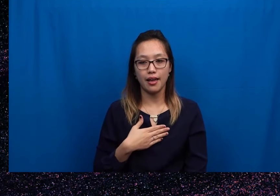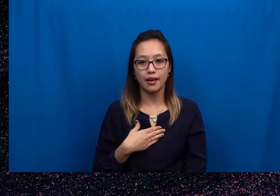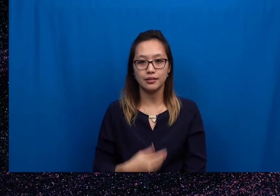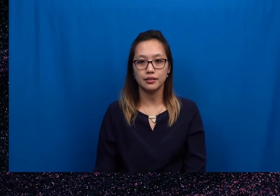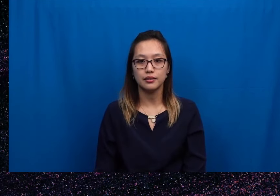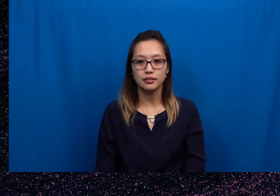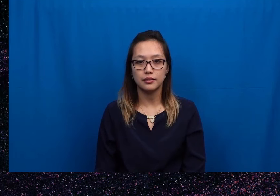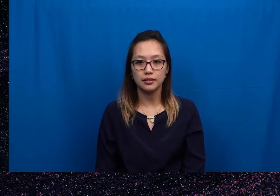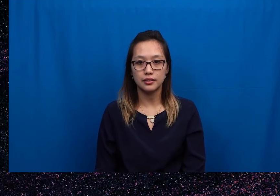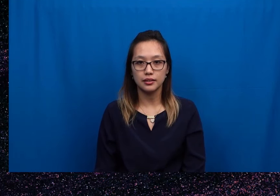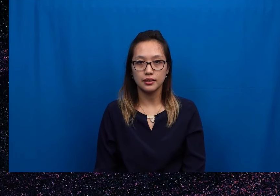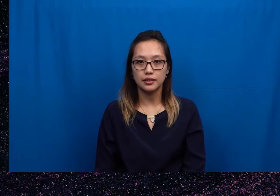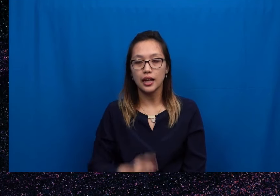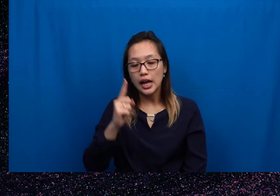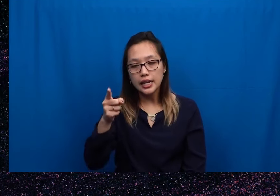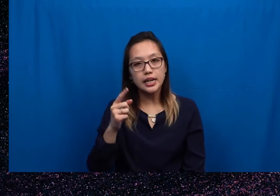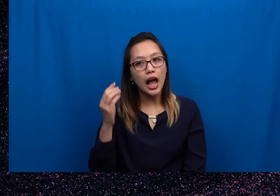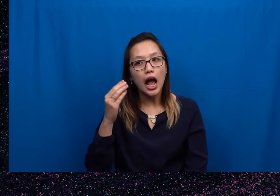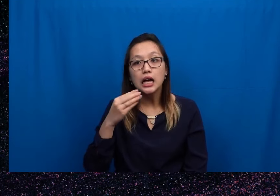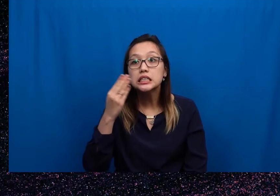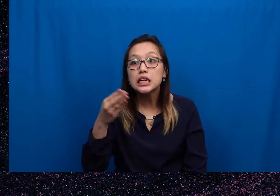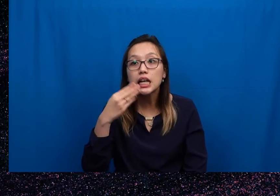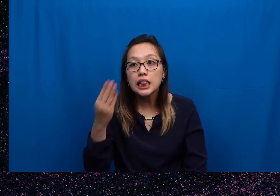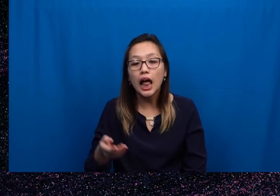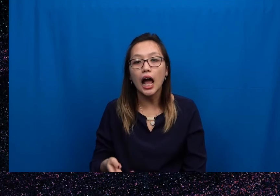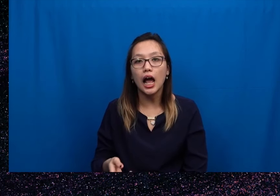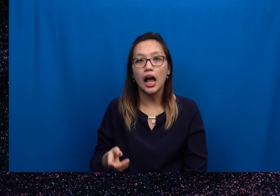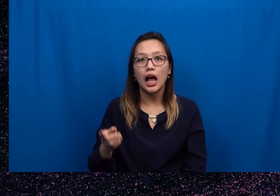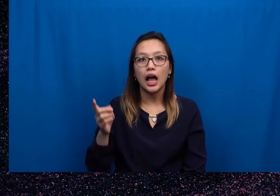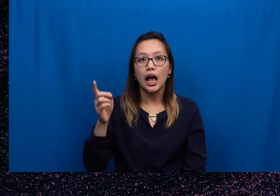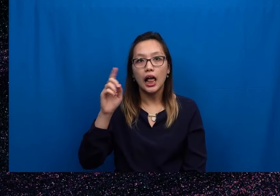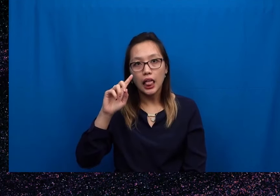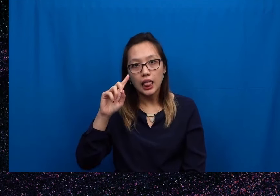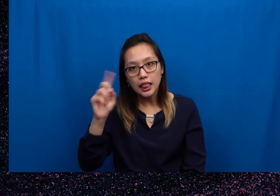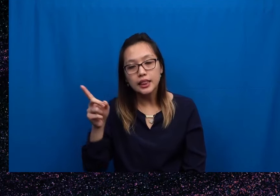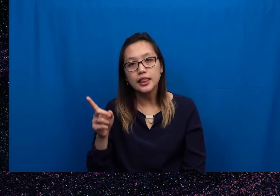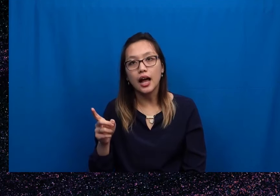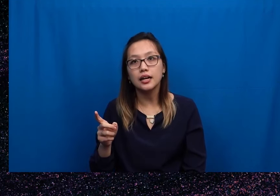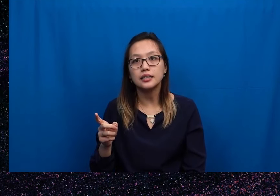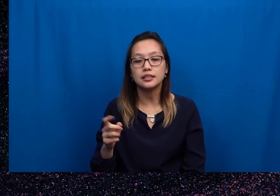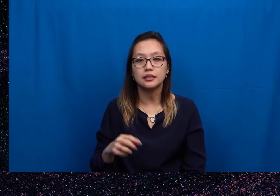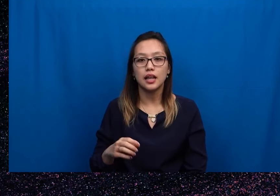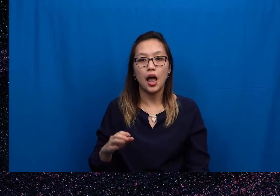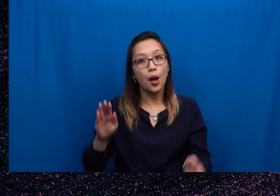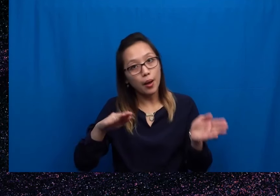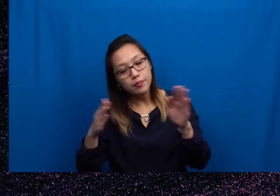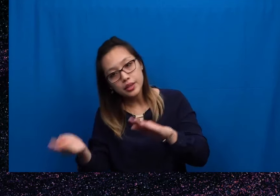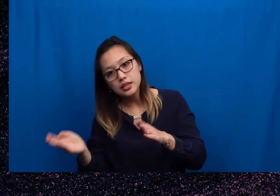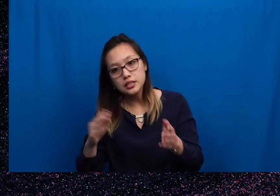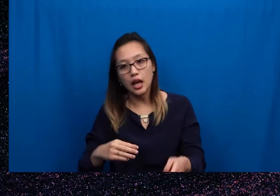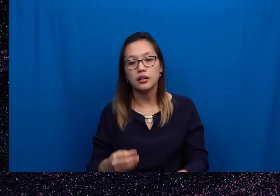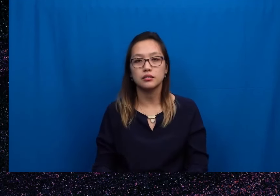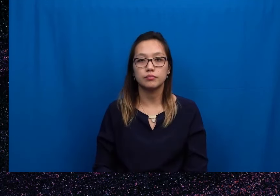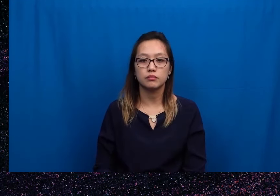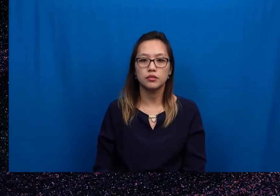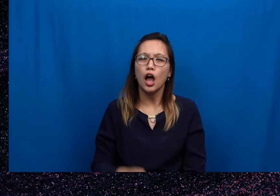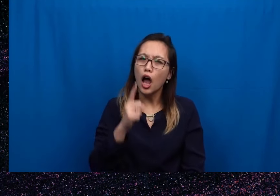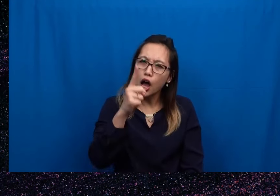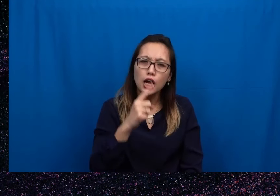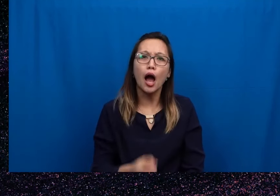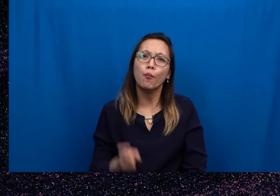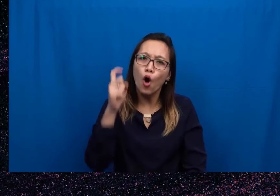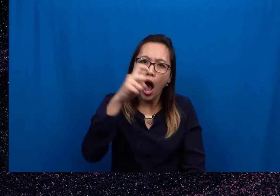dia jelaskan sedikit tentang baptisan dan sebagainya. Lalu konsekuensi yang diminta, kamu harus hidup baru. Karena